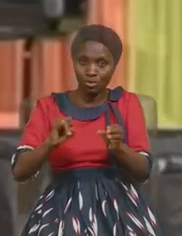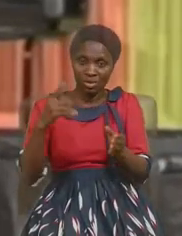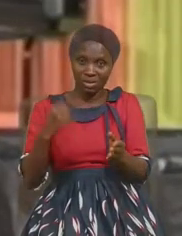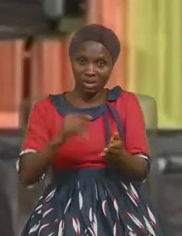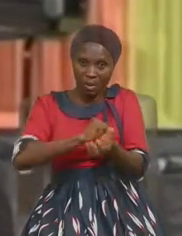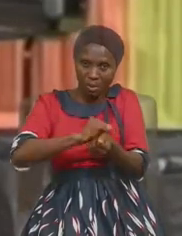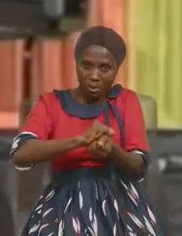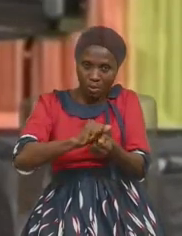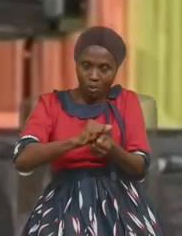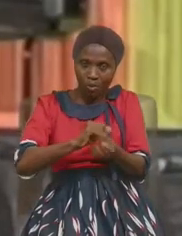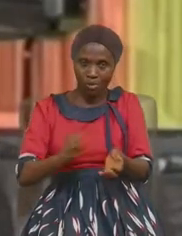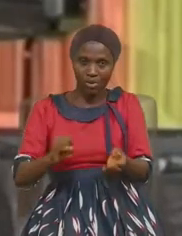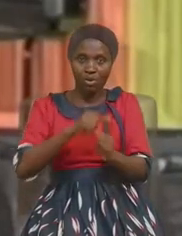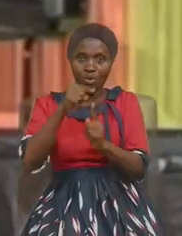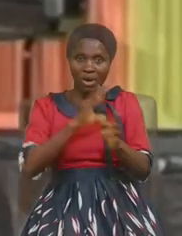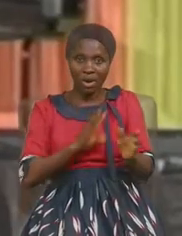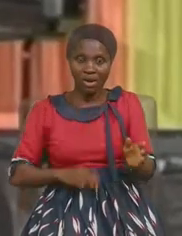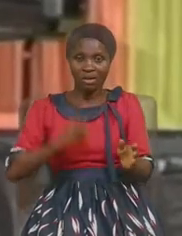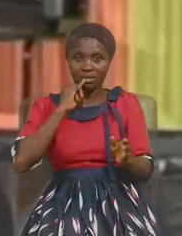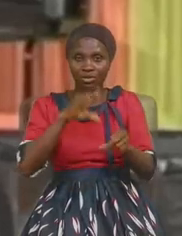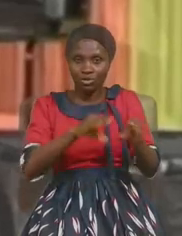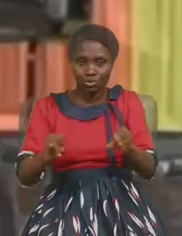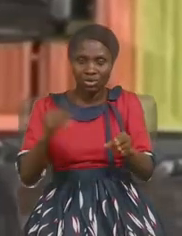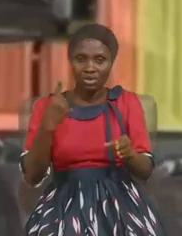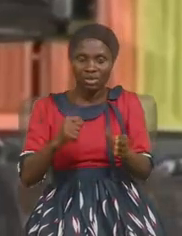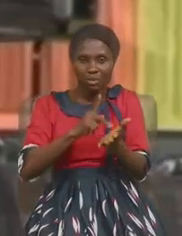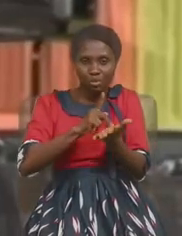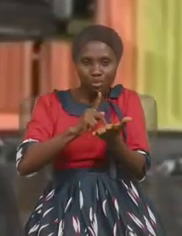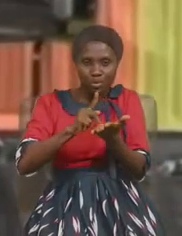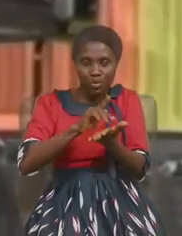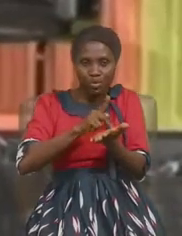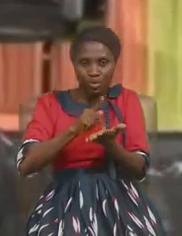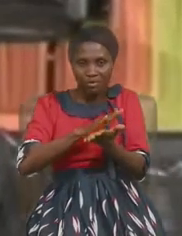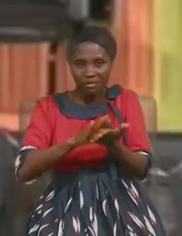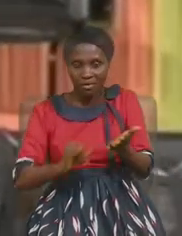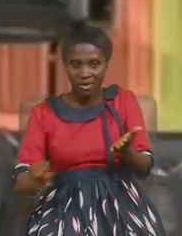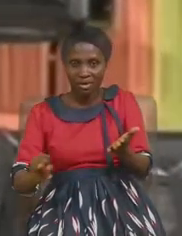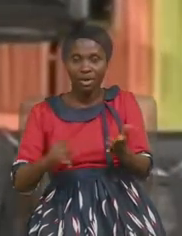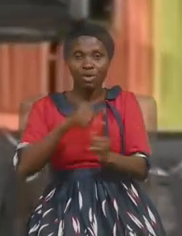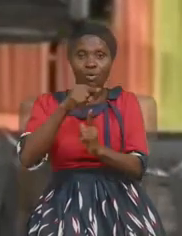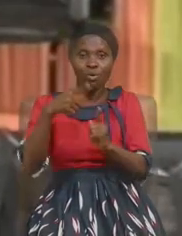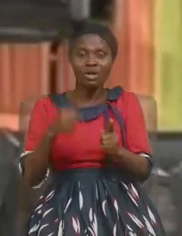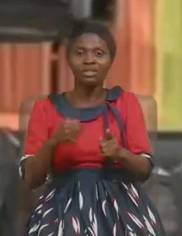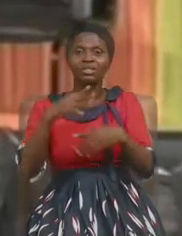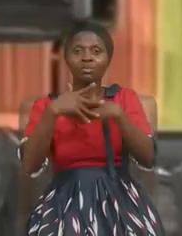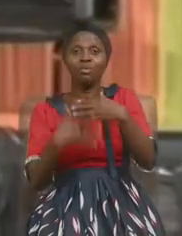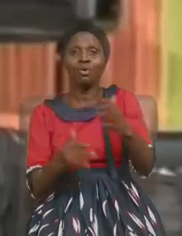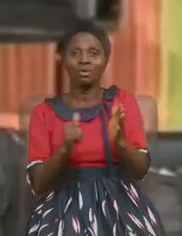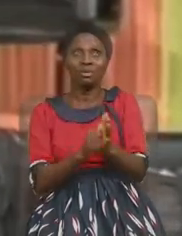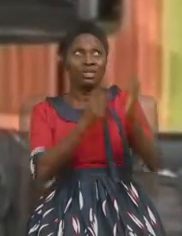Christ fait l'œuvre de la purification, quand le sang qui coule du